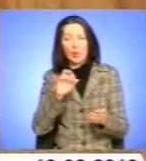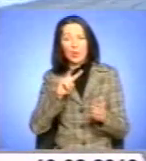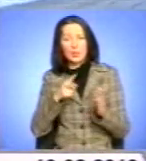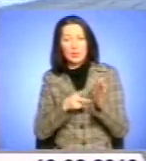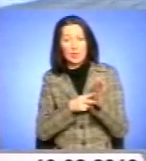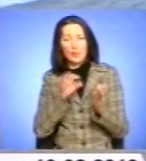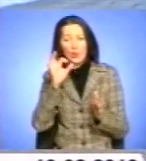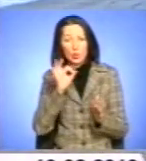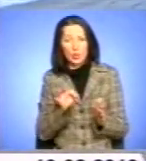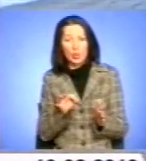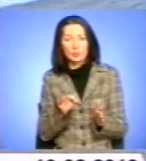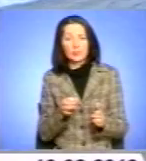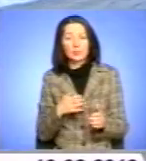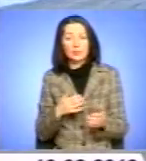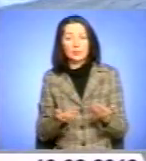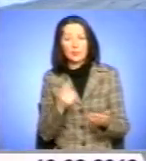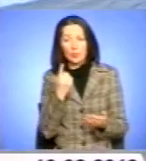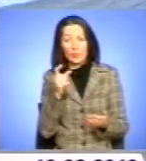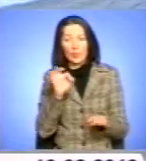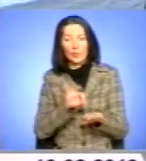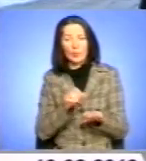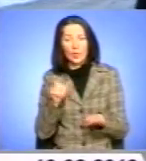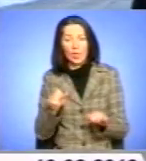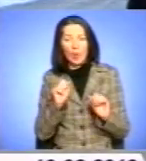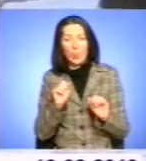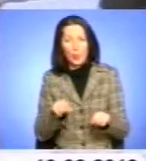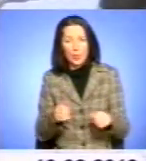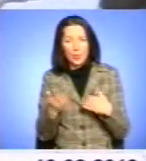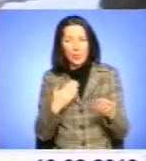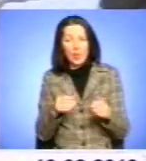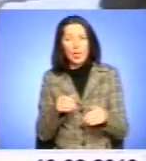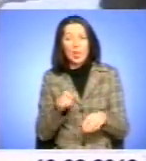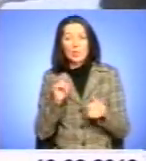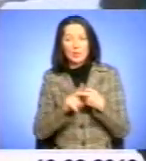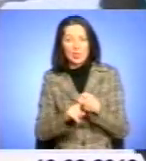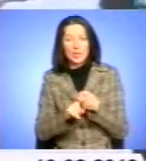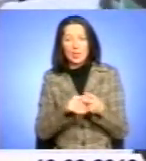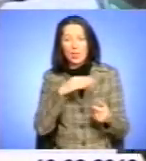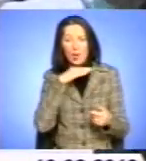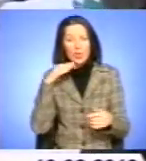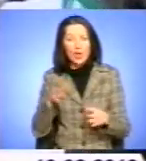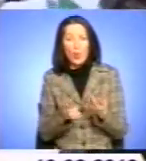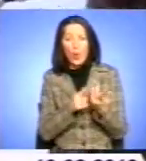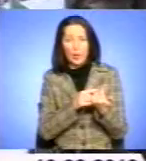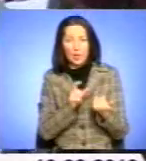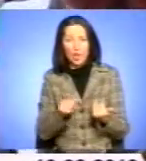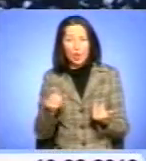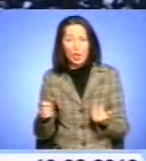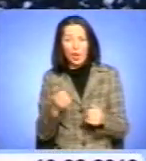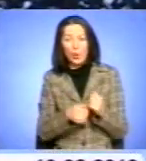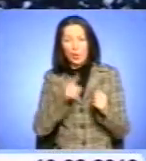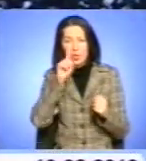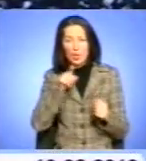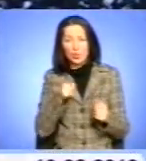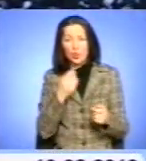0,7%. Адже навіть одна хвора людина при спілкуванні може заразити значну кількість людей. Кожен, мабуть, знає, що найкраще